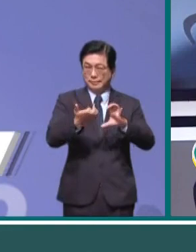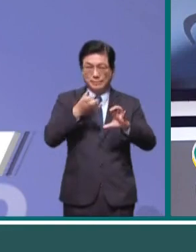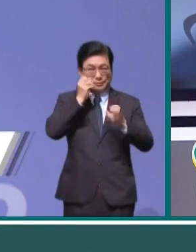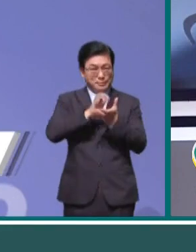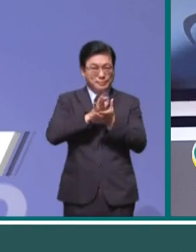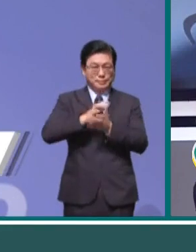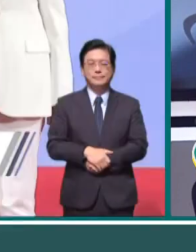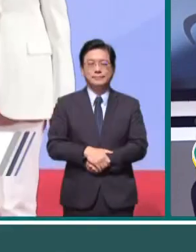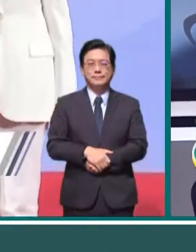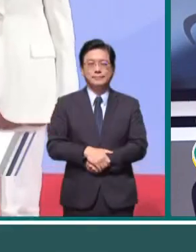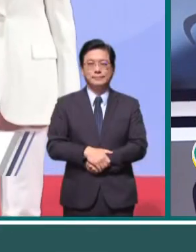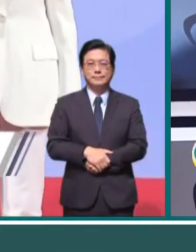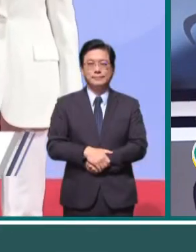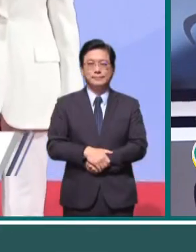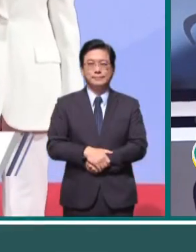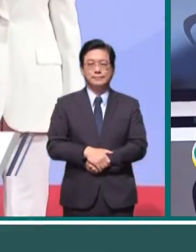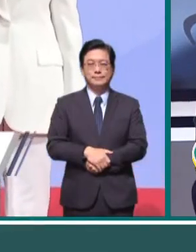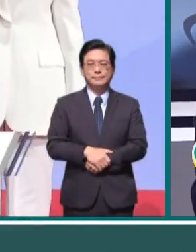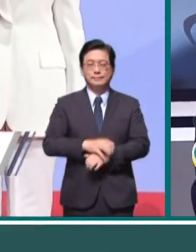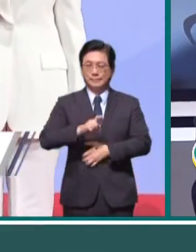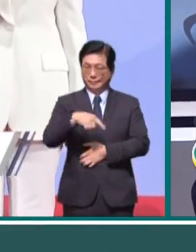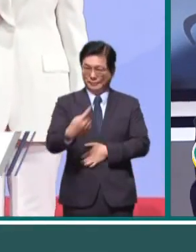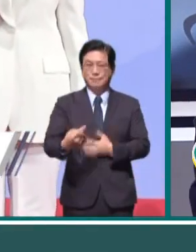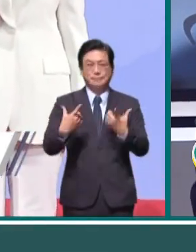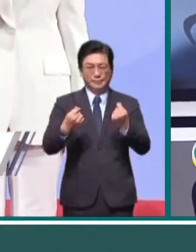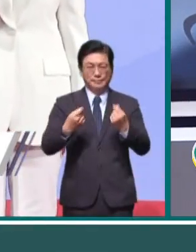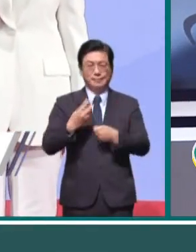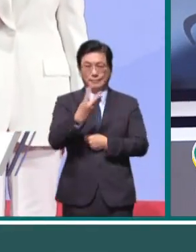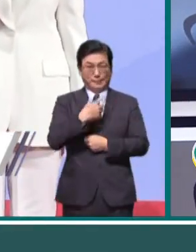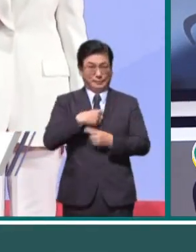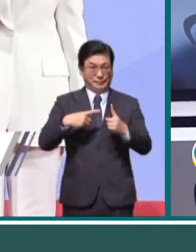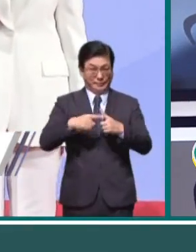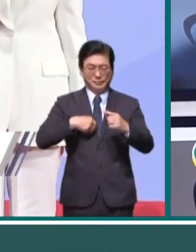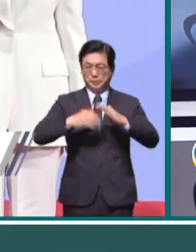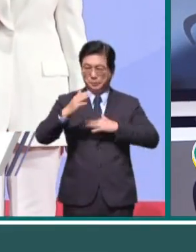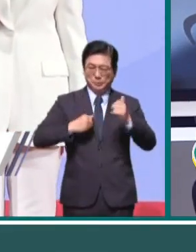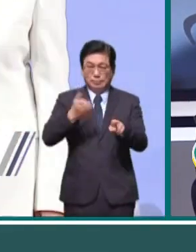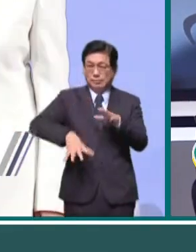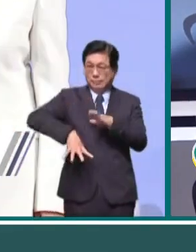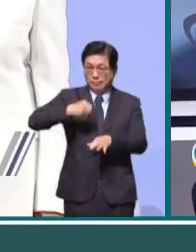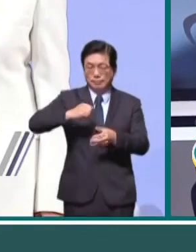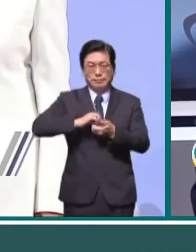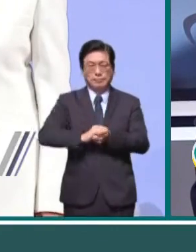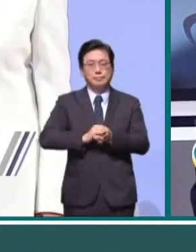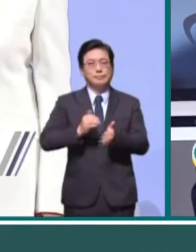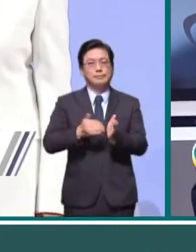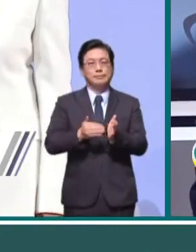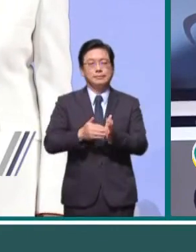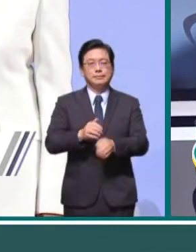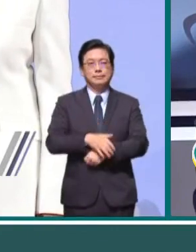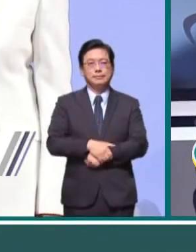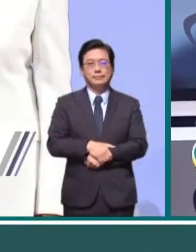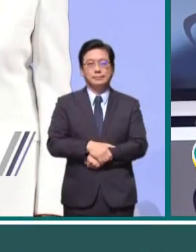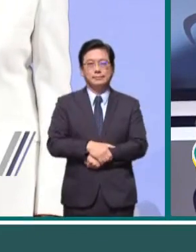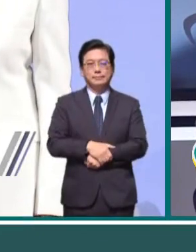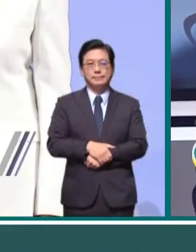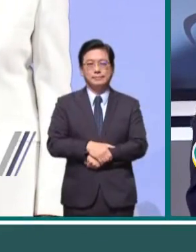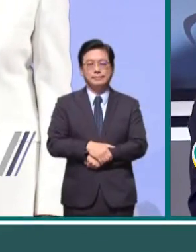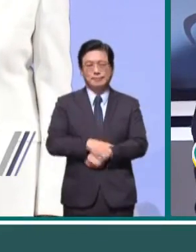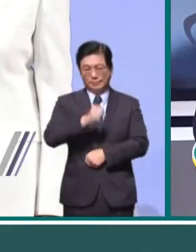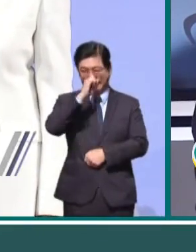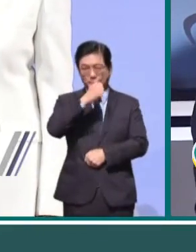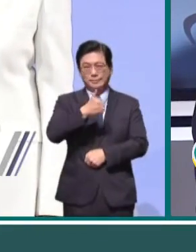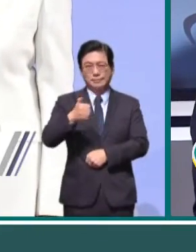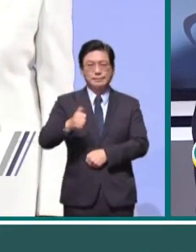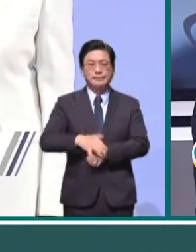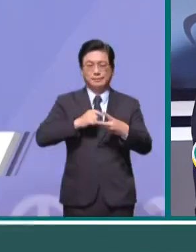人，因为他当了三年的副市长。他第一阶段唯一提到的政绩叫做台北的捷运干净安全的捷运跟101大楼。